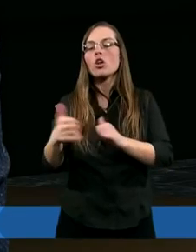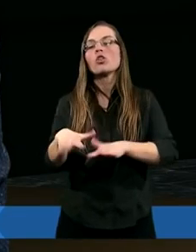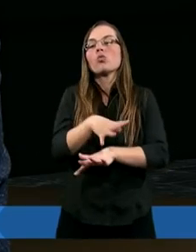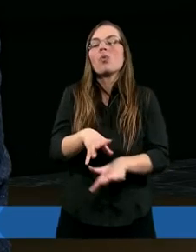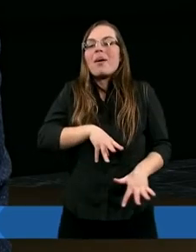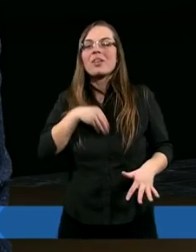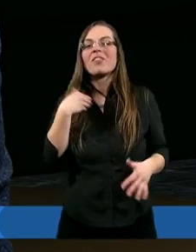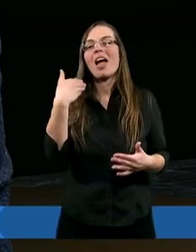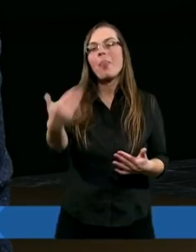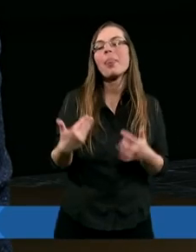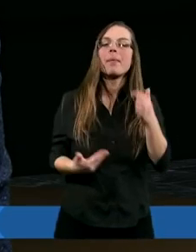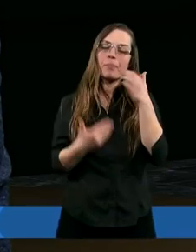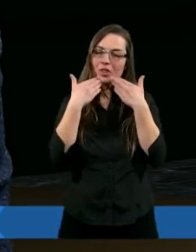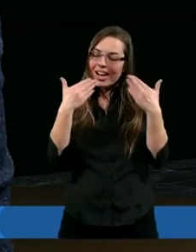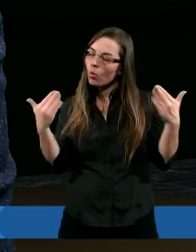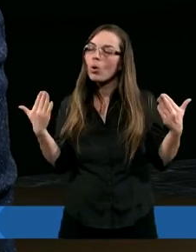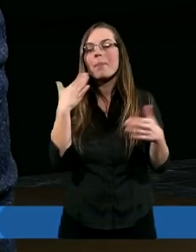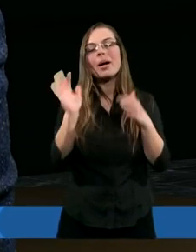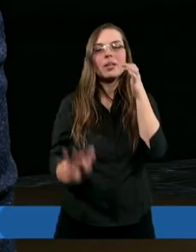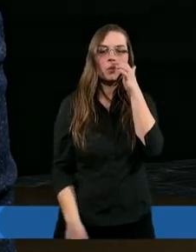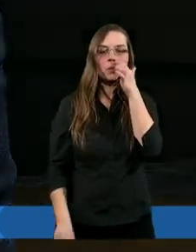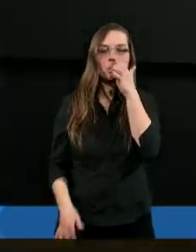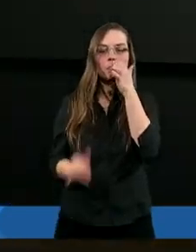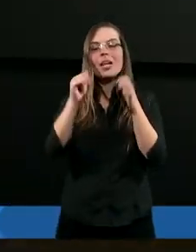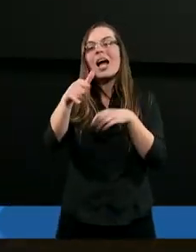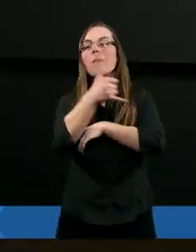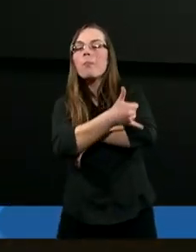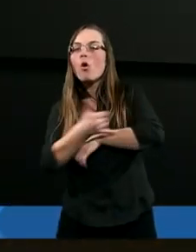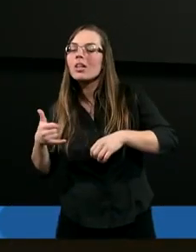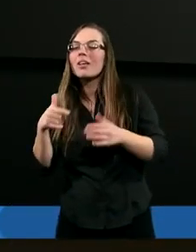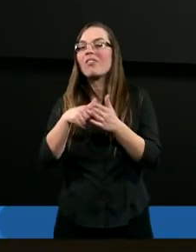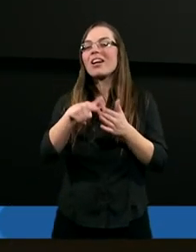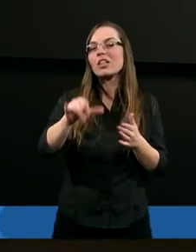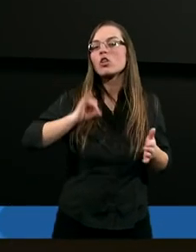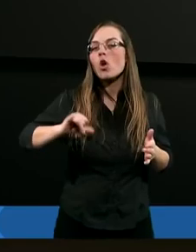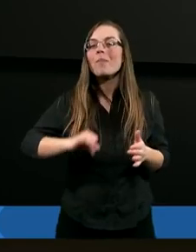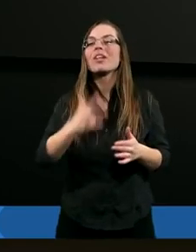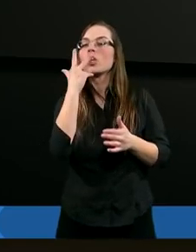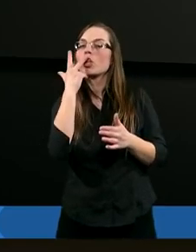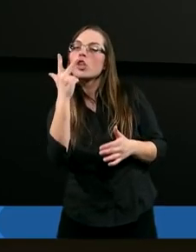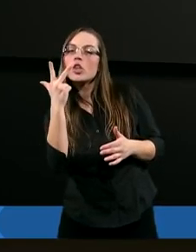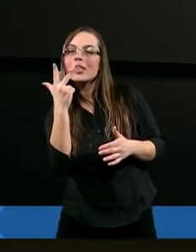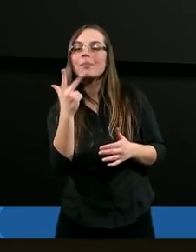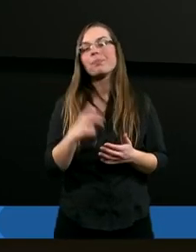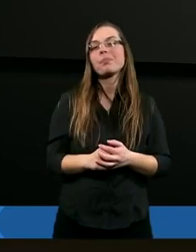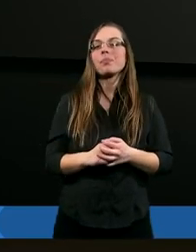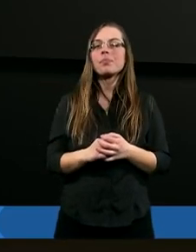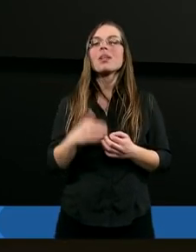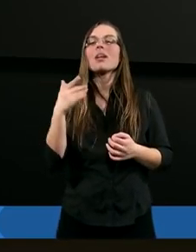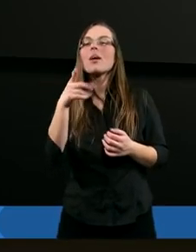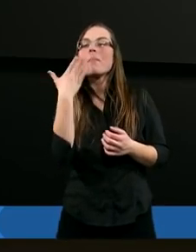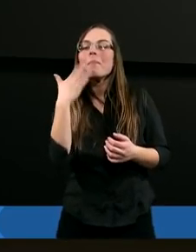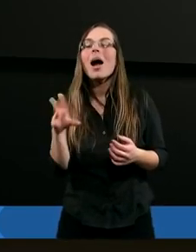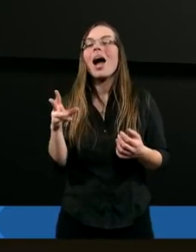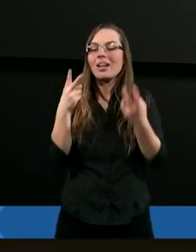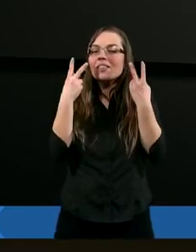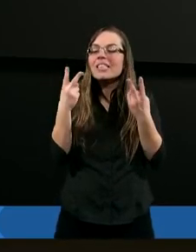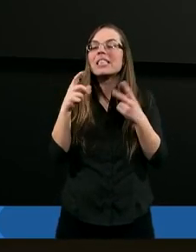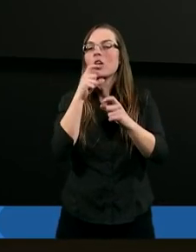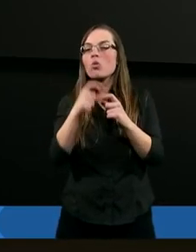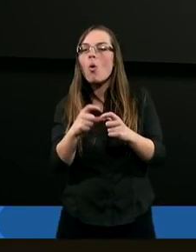ochrzczeni Duchem Świętym. Dziękuję. Ja tutaj podkreśliłem sobie trzy formy